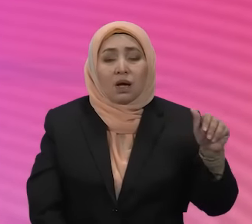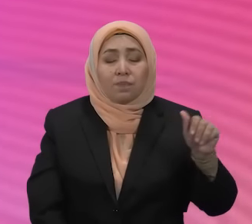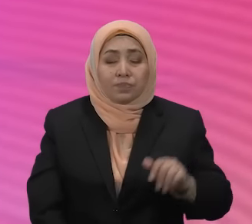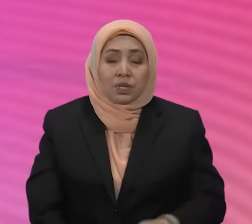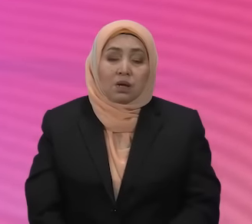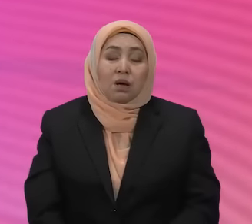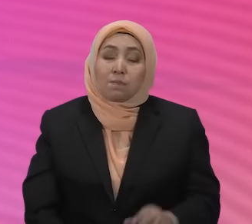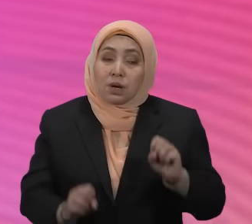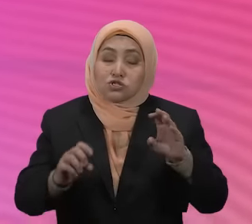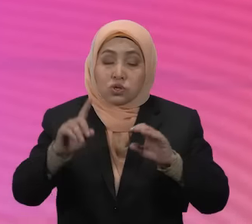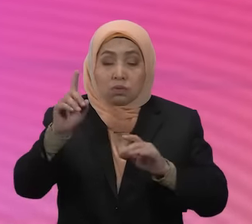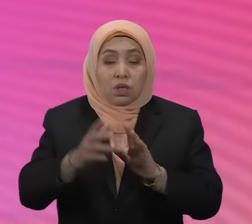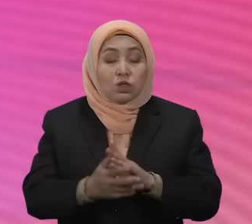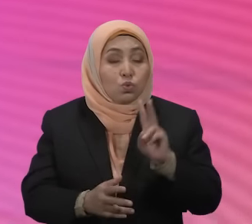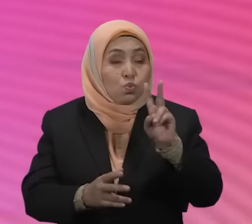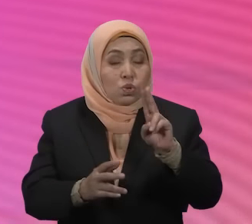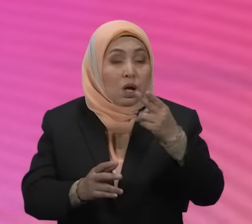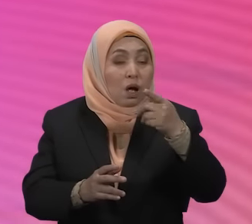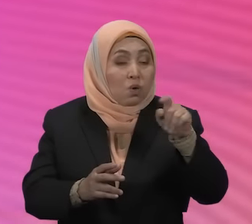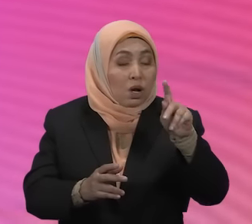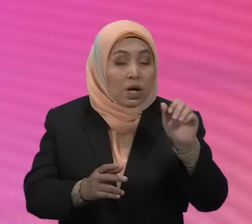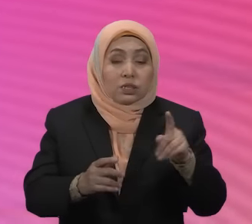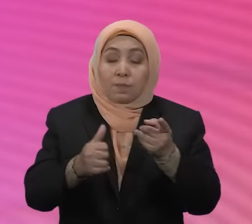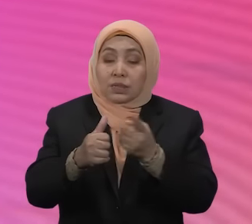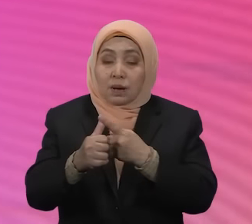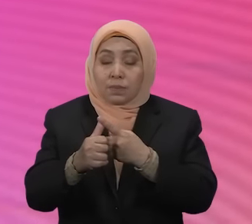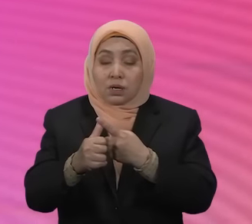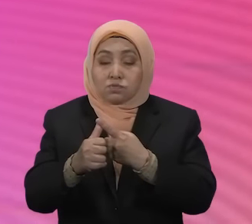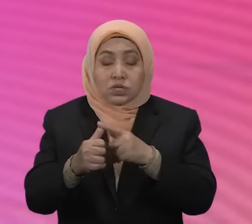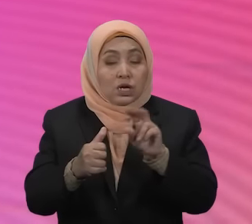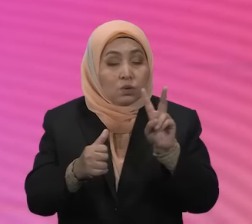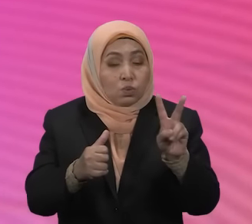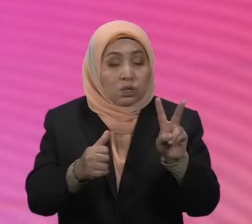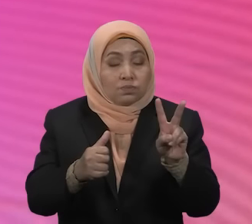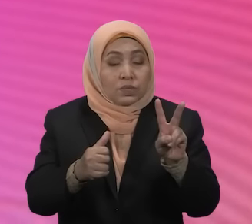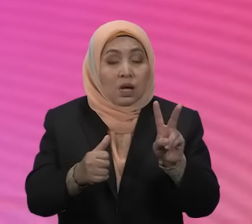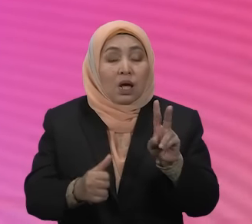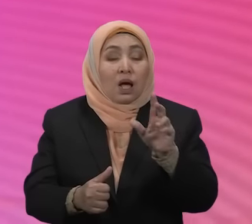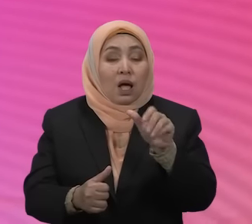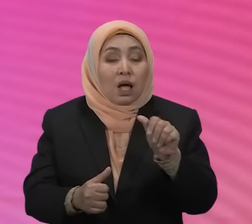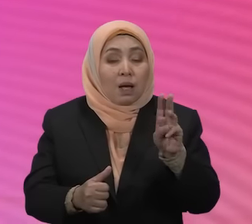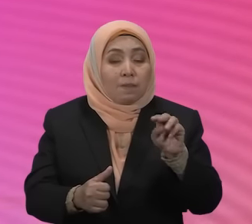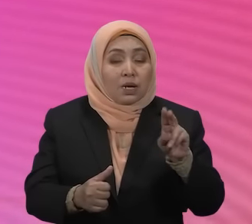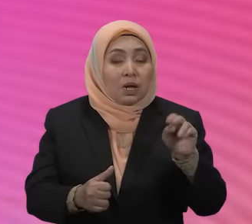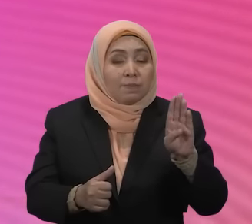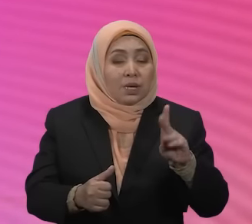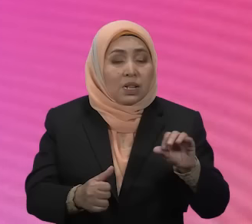Innama. InsyaAllah, tabarakallah, dua harakat di situ. Itu yang pertama. Yang kedua.